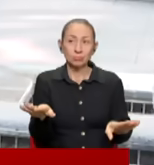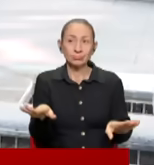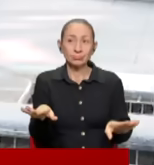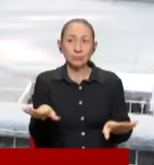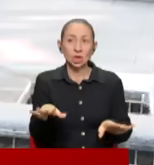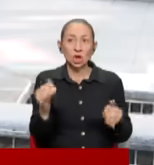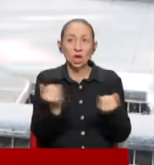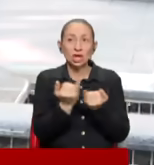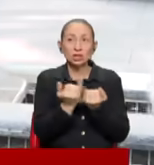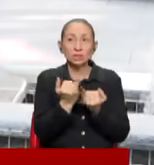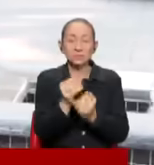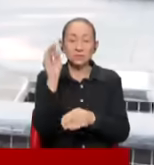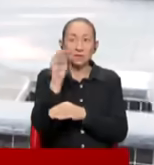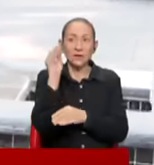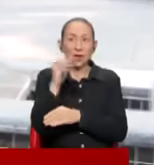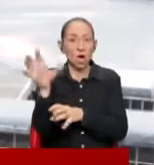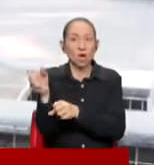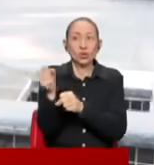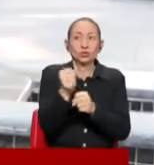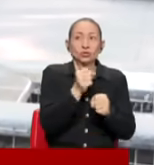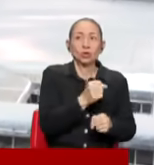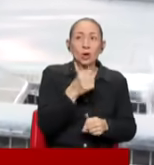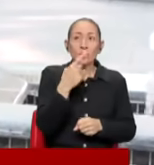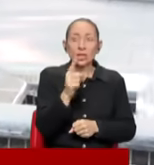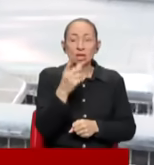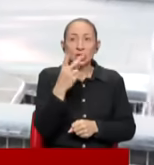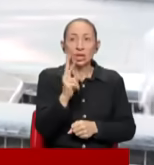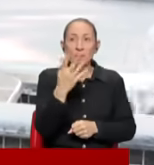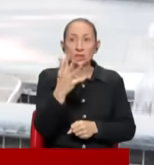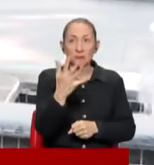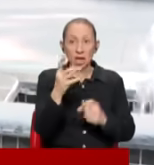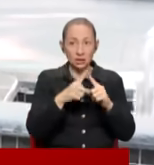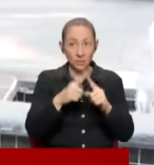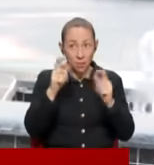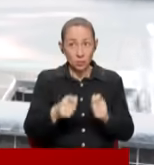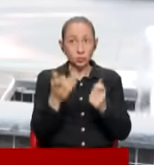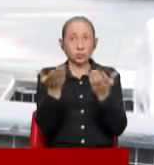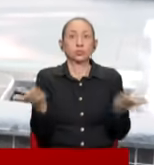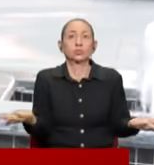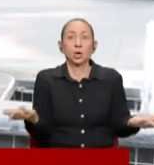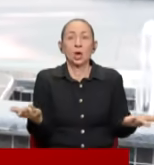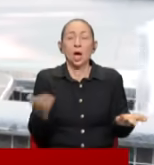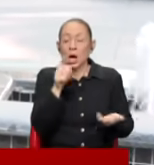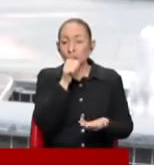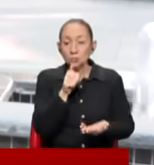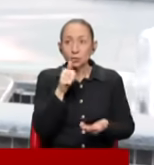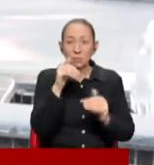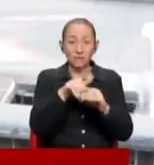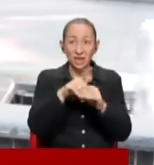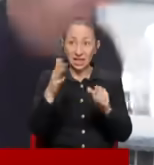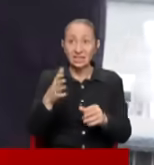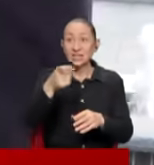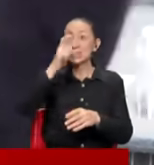doluyor. Kardeşim, deveyi hamuduyla götürüyorsunuz. Yani 1000 liranın, 2000 liranın, 5000 liranın hesabını mı yapıyorsunuz siz? 600 milletvekili